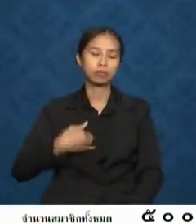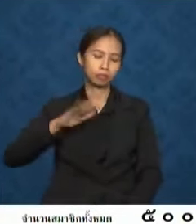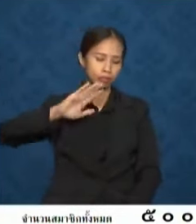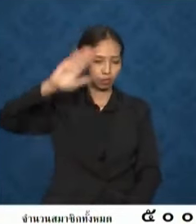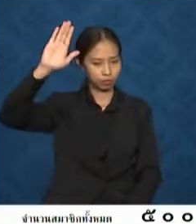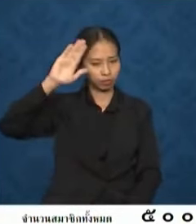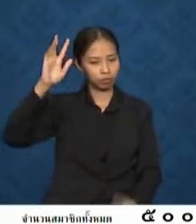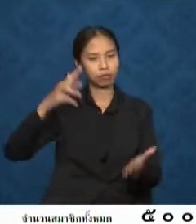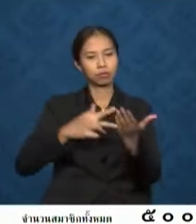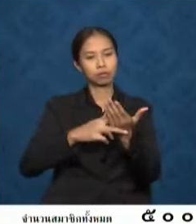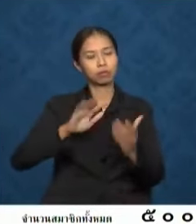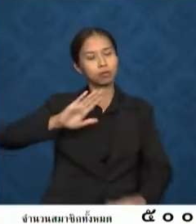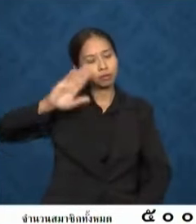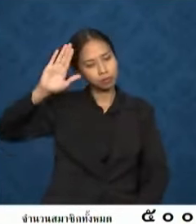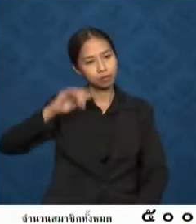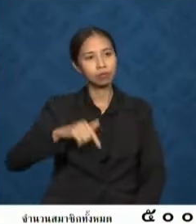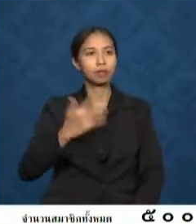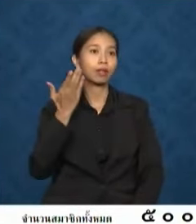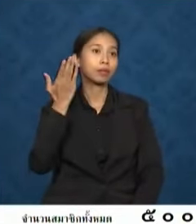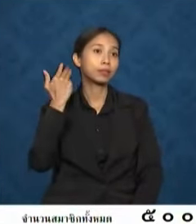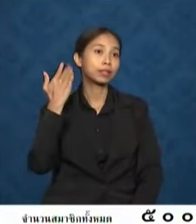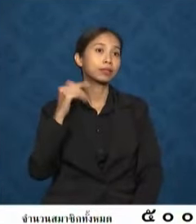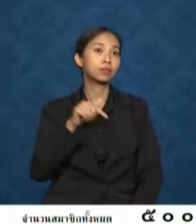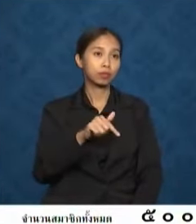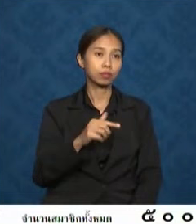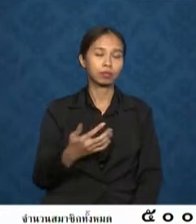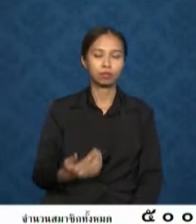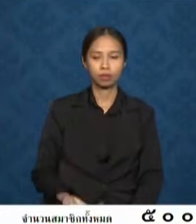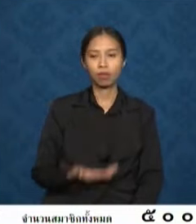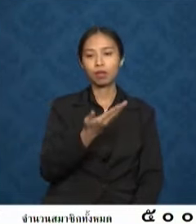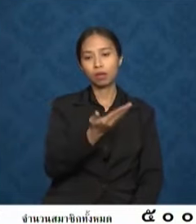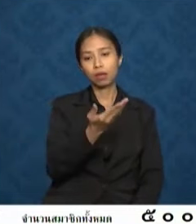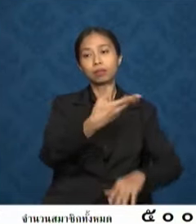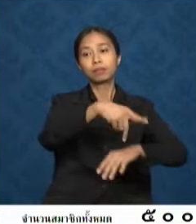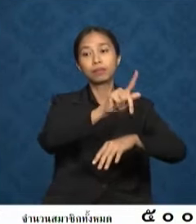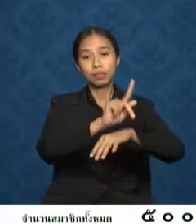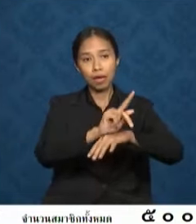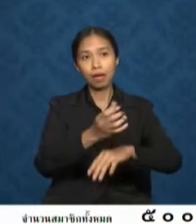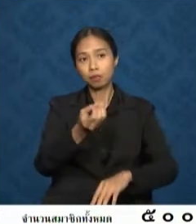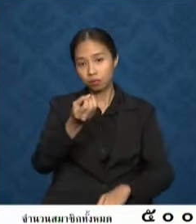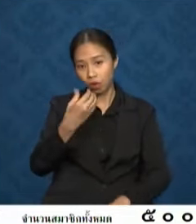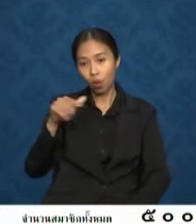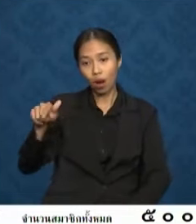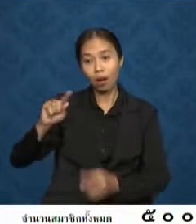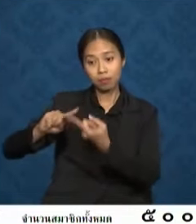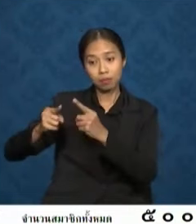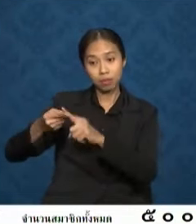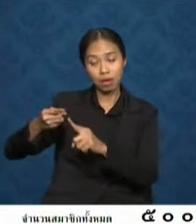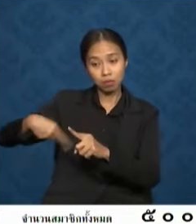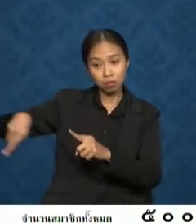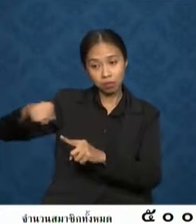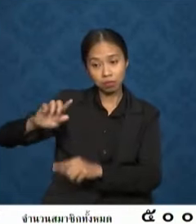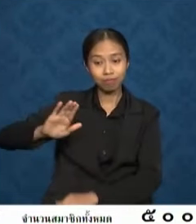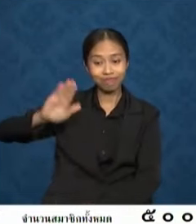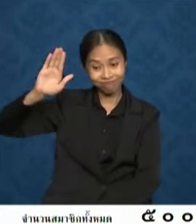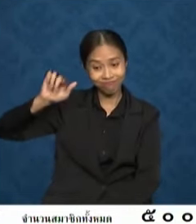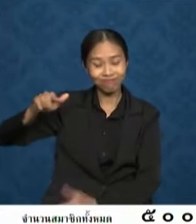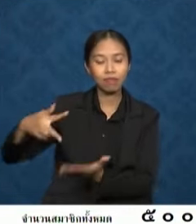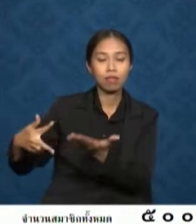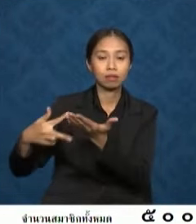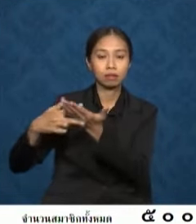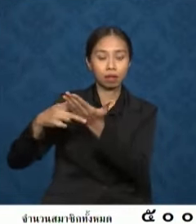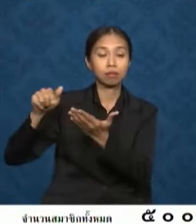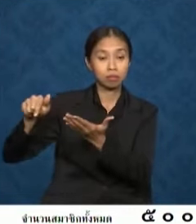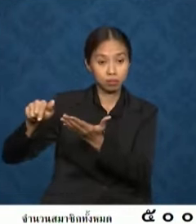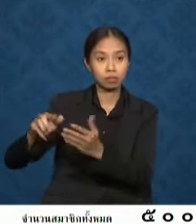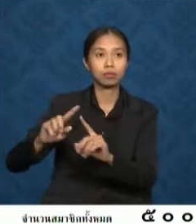นิดเดียวครับผมประท้วงท่านประธานเมื่อสักครู่นี้ท่านประธานนะครับบอกว่าเพื่อนสมาชิกประท้วงทางผู้ที่กำลังอภิปรายอยู่